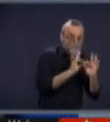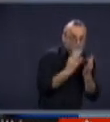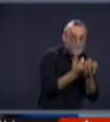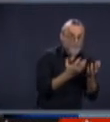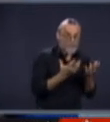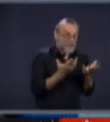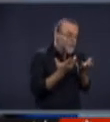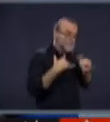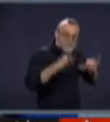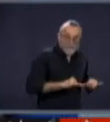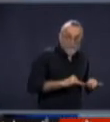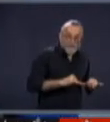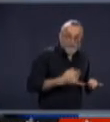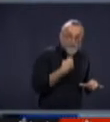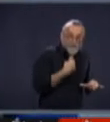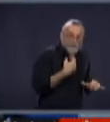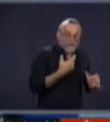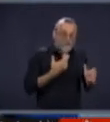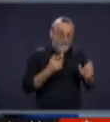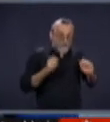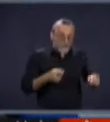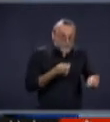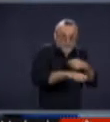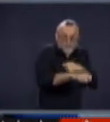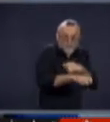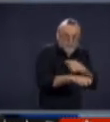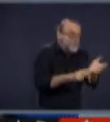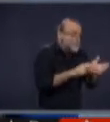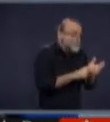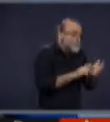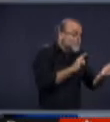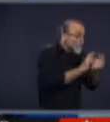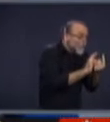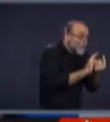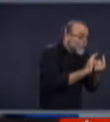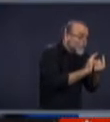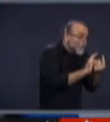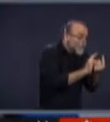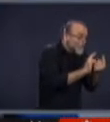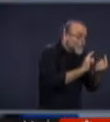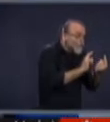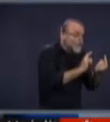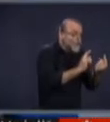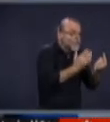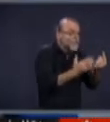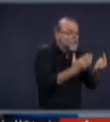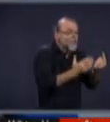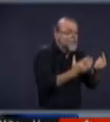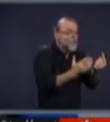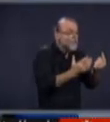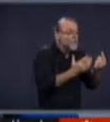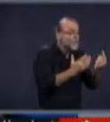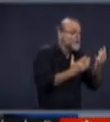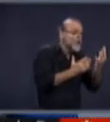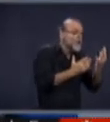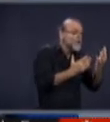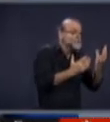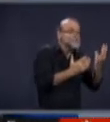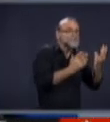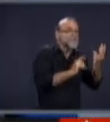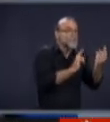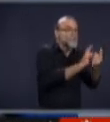se rencontrer régulièrement. Est-ce que je peux donc rencontrer d'autres personnes,